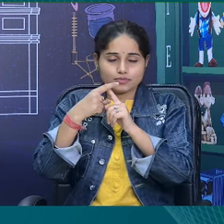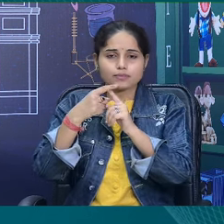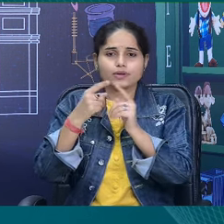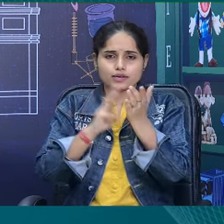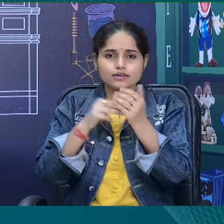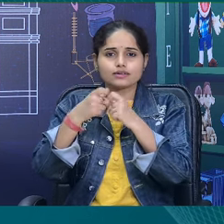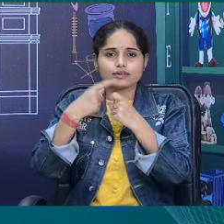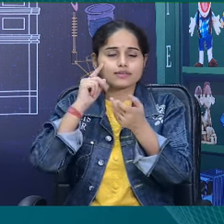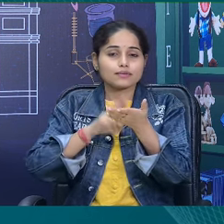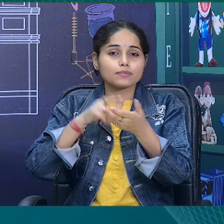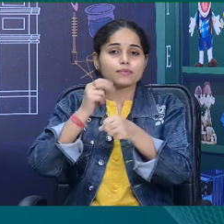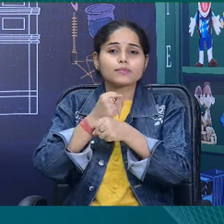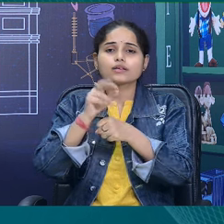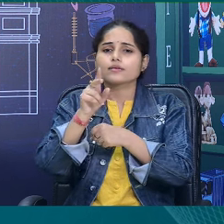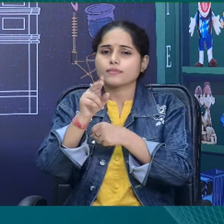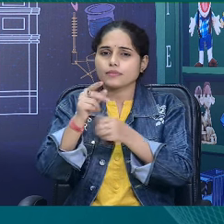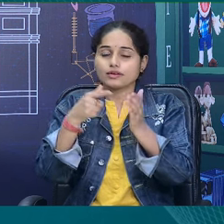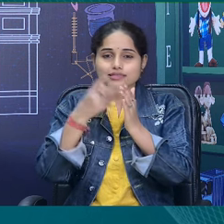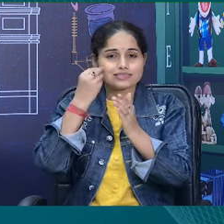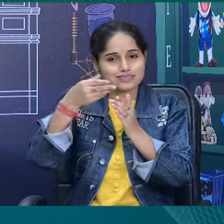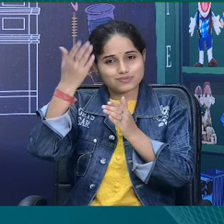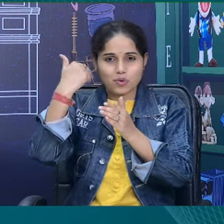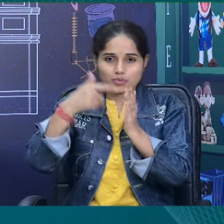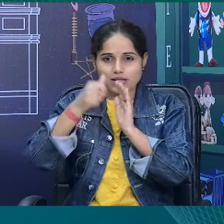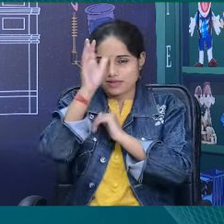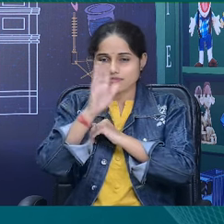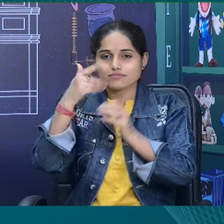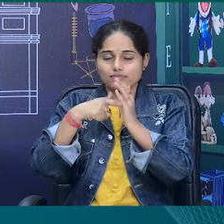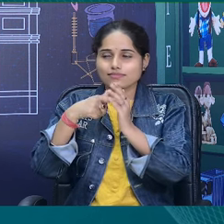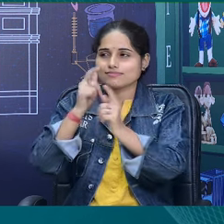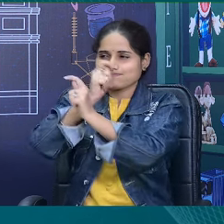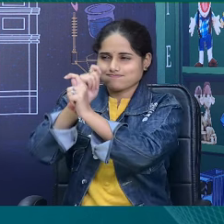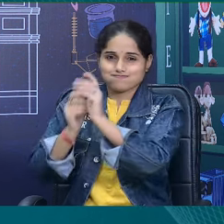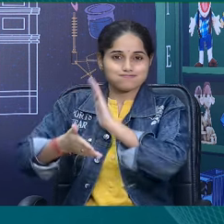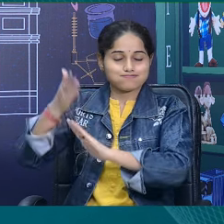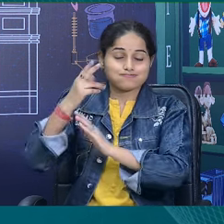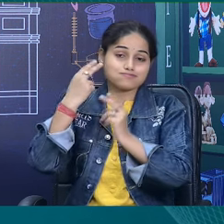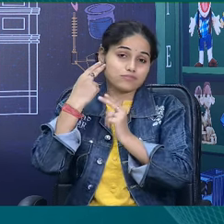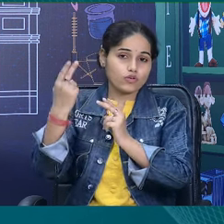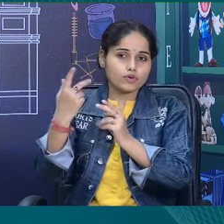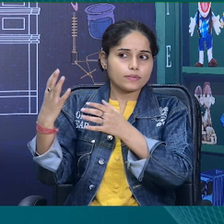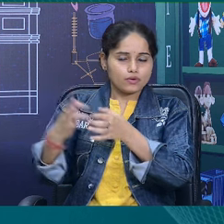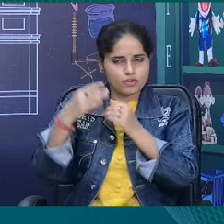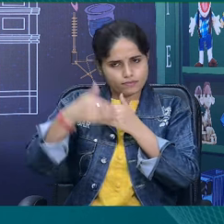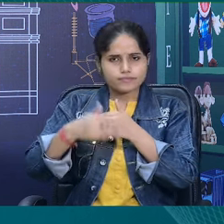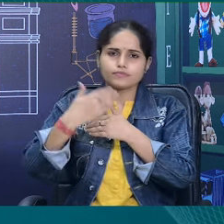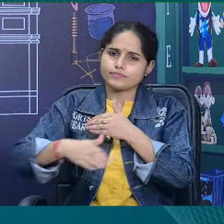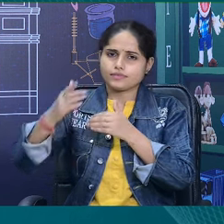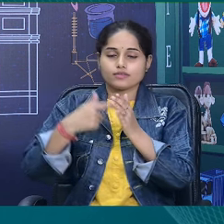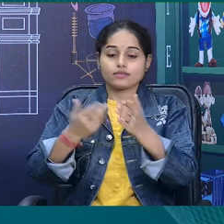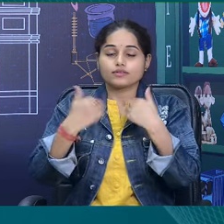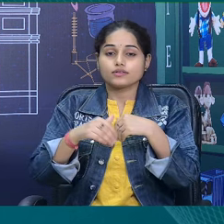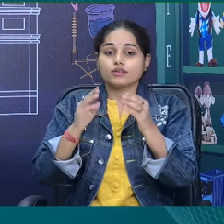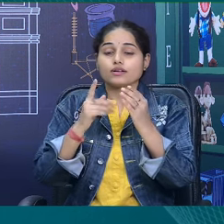विस्तार से बात की है और प्रिंट मेकिंग आधुनिक भारतीय कला का एक बहुत अहम हिस्सा रही है और अभी भी है हु वाज द फाउंडर ऑफ